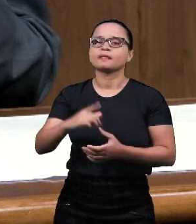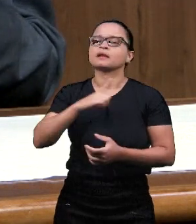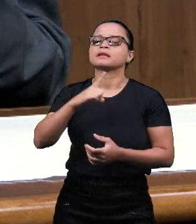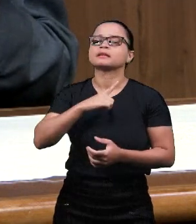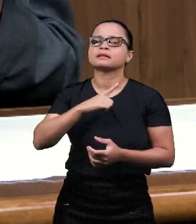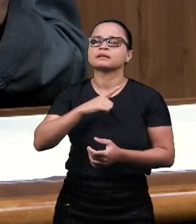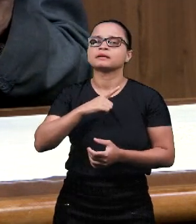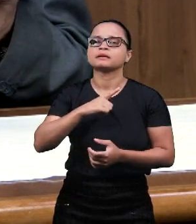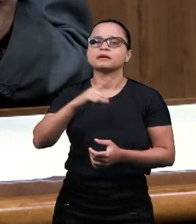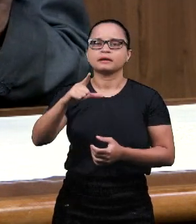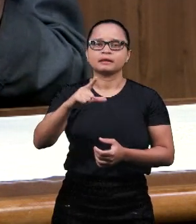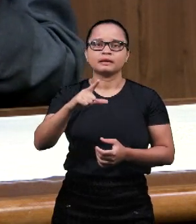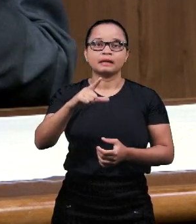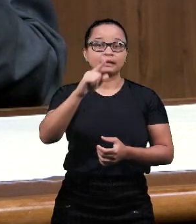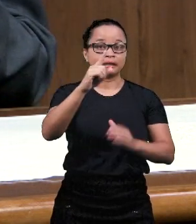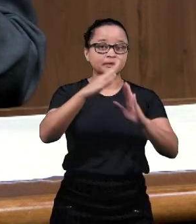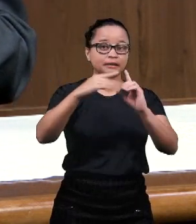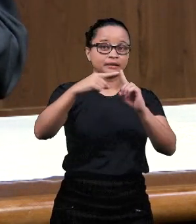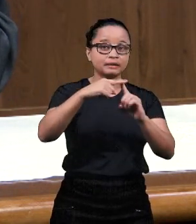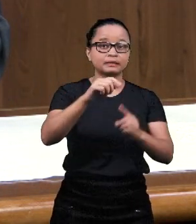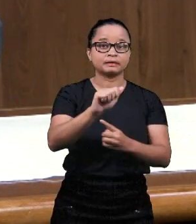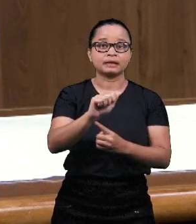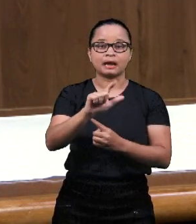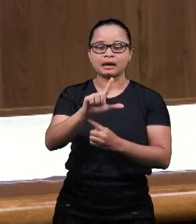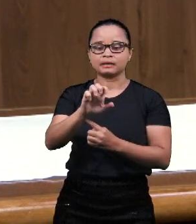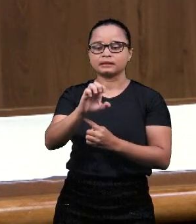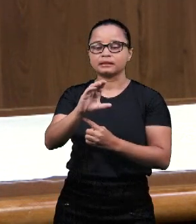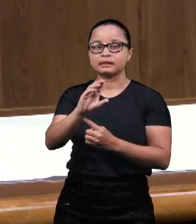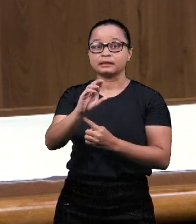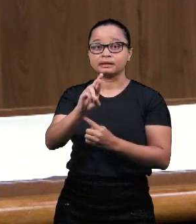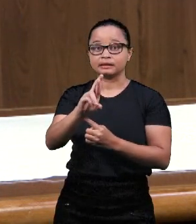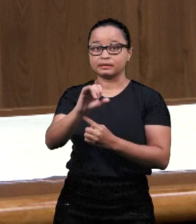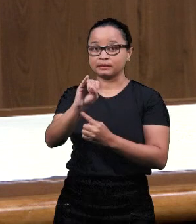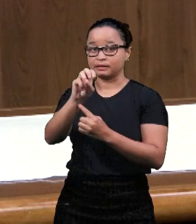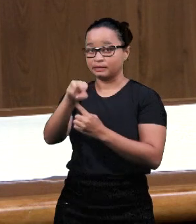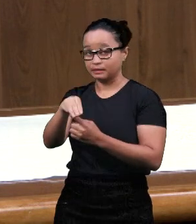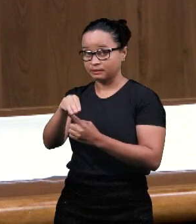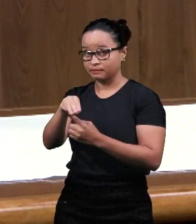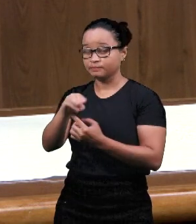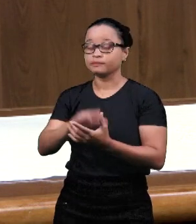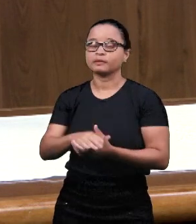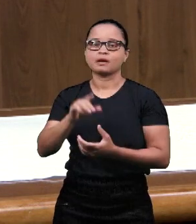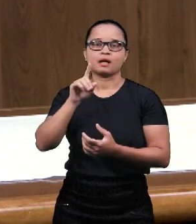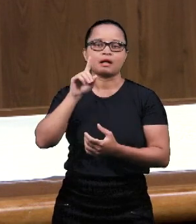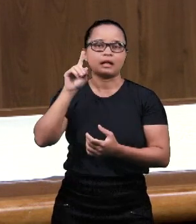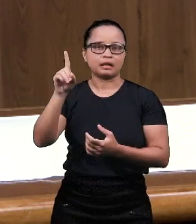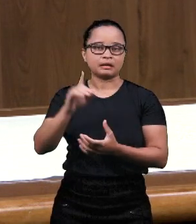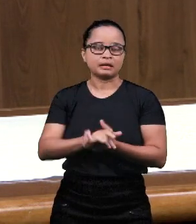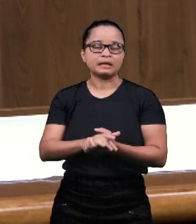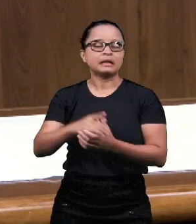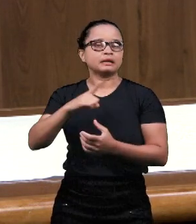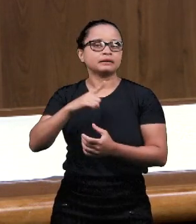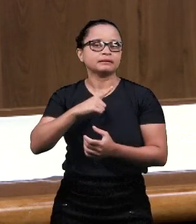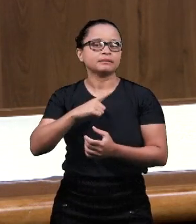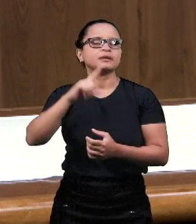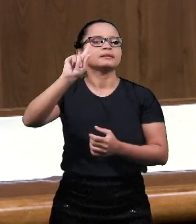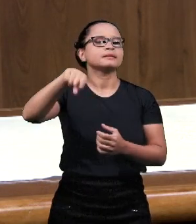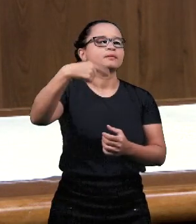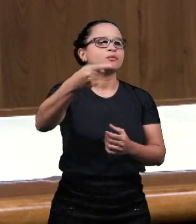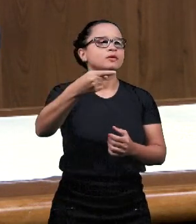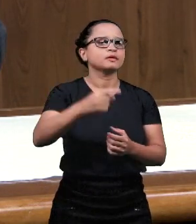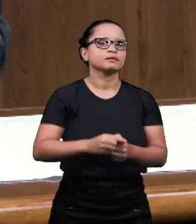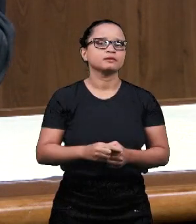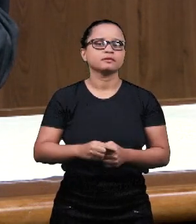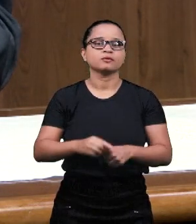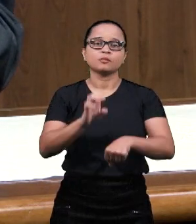d'Alecrim, dans la ville de Natal, il va donner la réponse. Et ensuite, nous allons passer dans l'état de Santa Catarina, et là, nous allons voir la